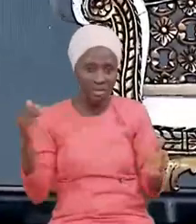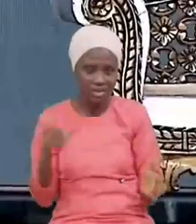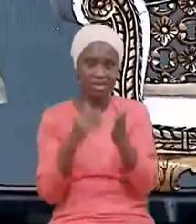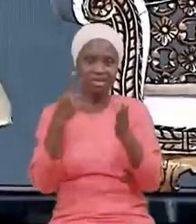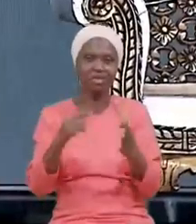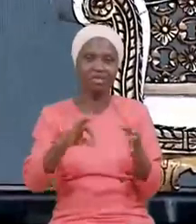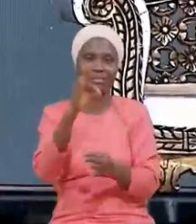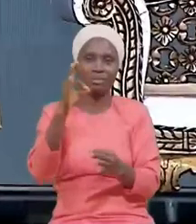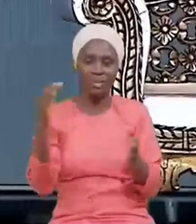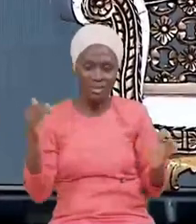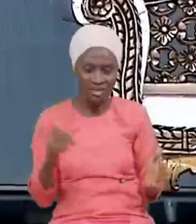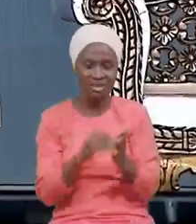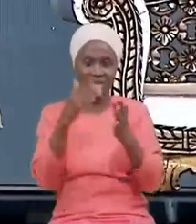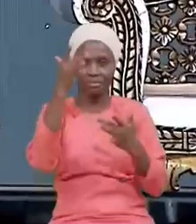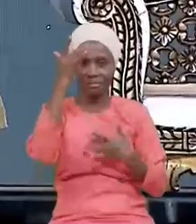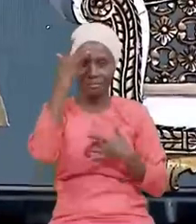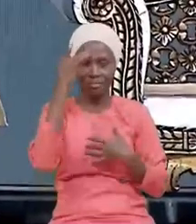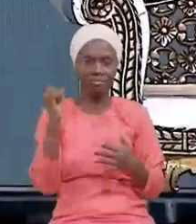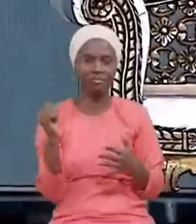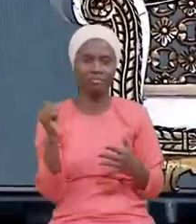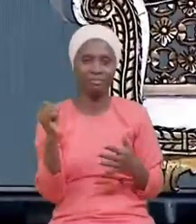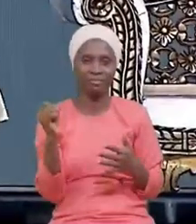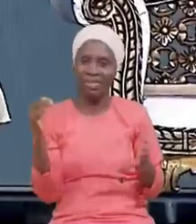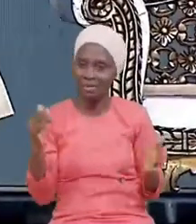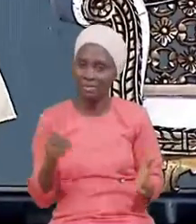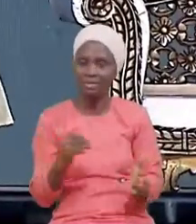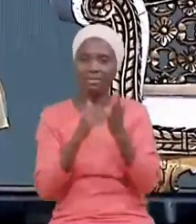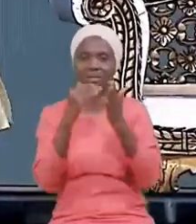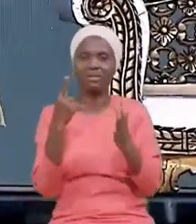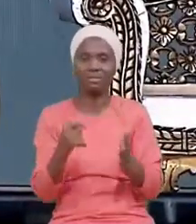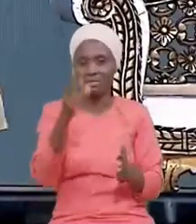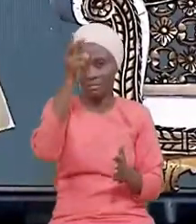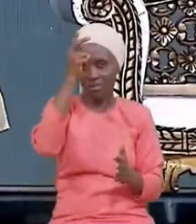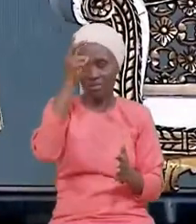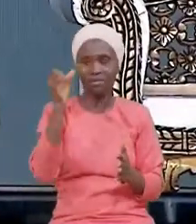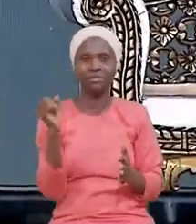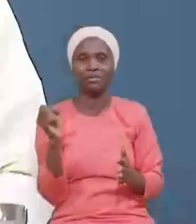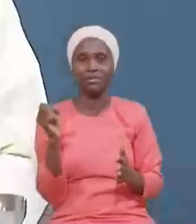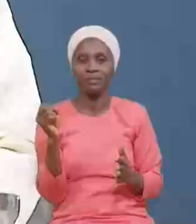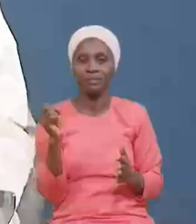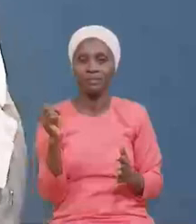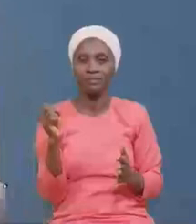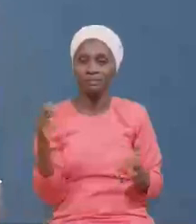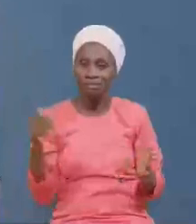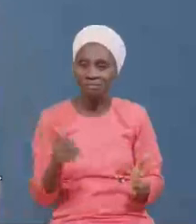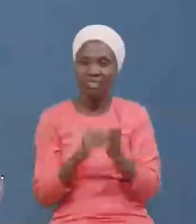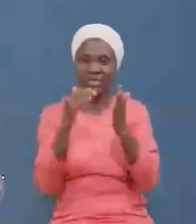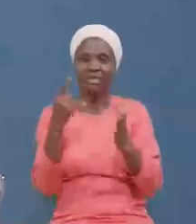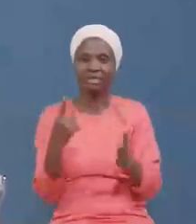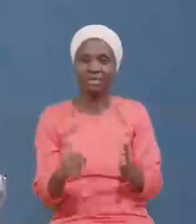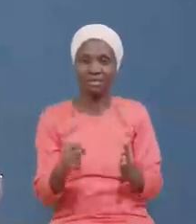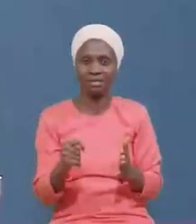Et il a regardé la maladie. Contre la maladie, contre le diable, contre les